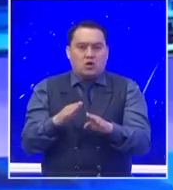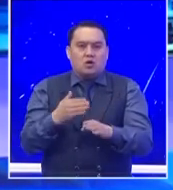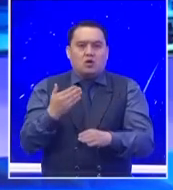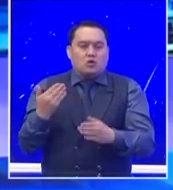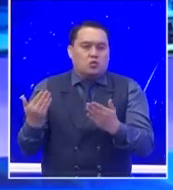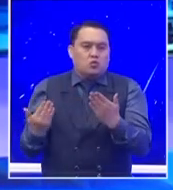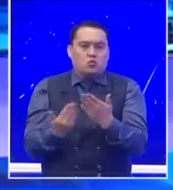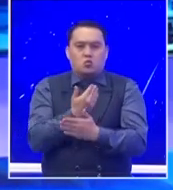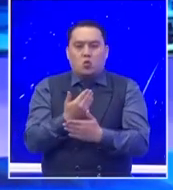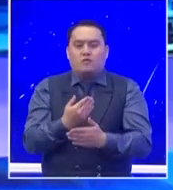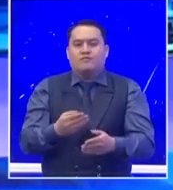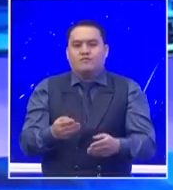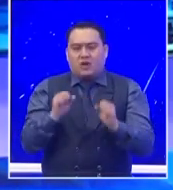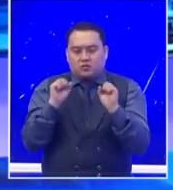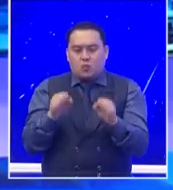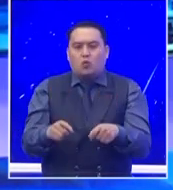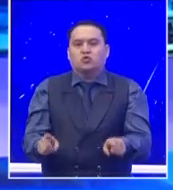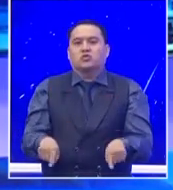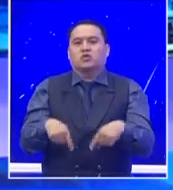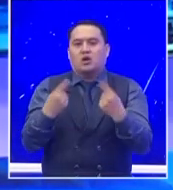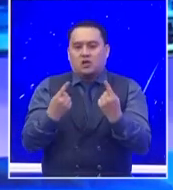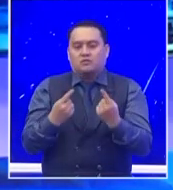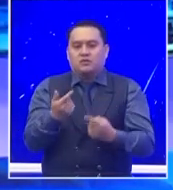на красную дорожку мирового кинофестиваля.